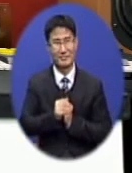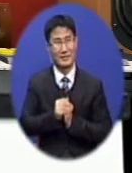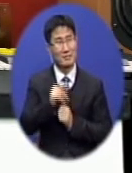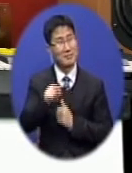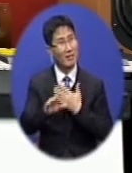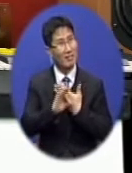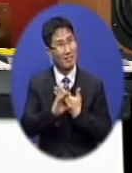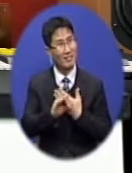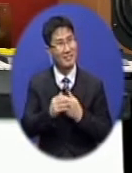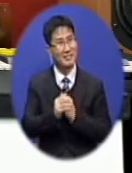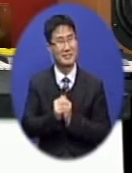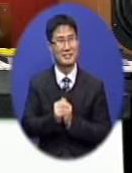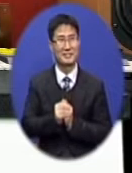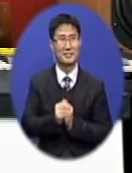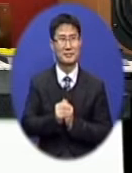그러면요. 네네.